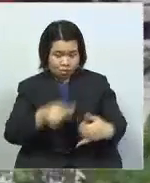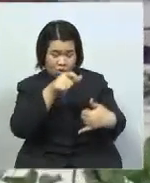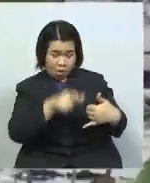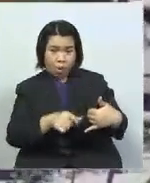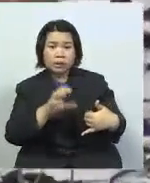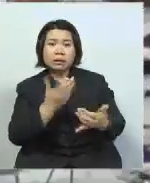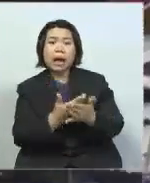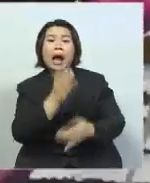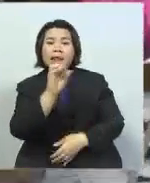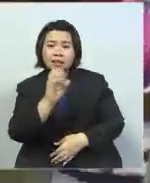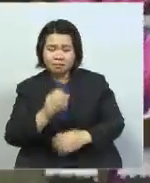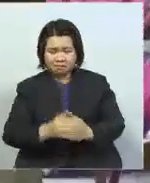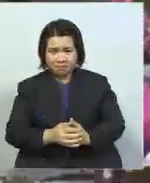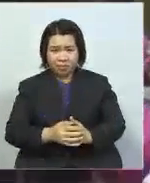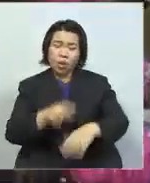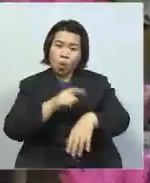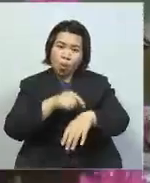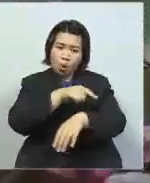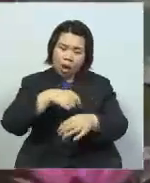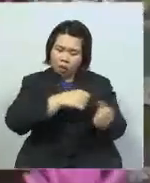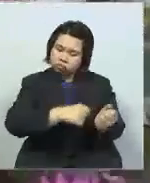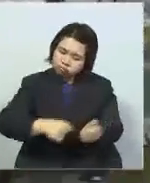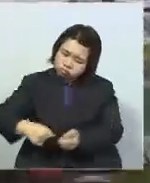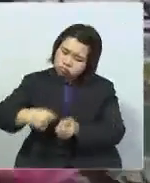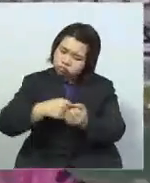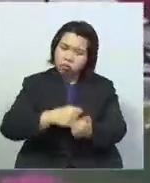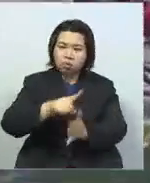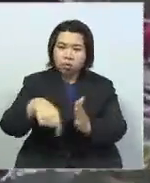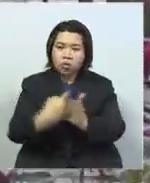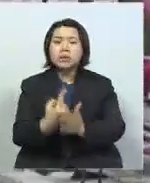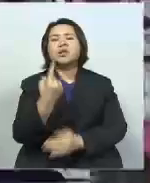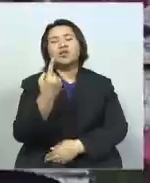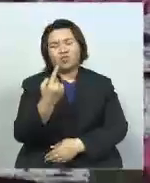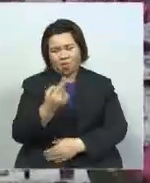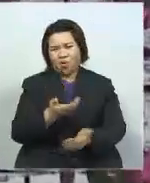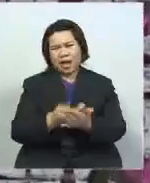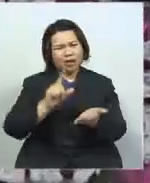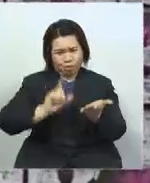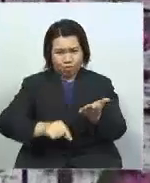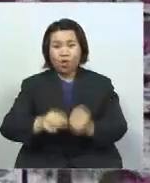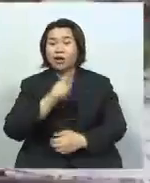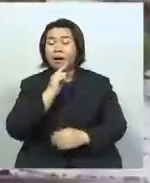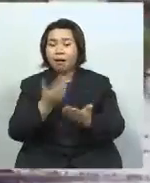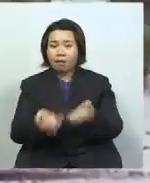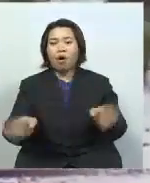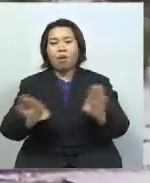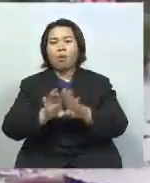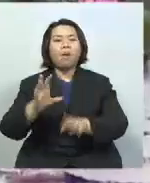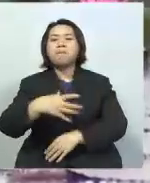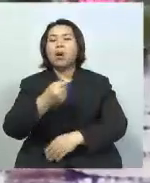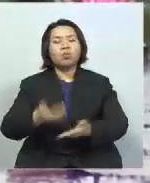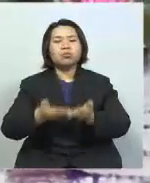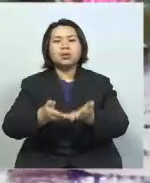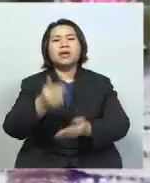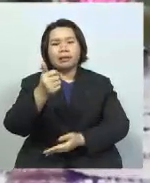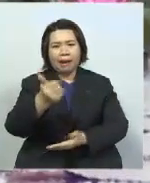ทต่อคน ต่อคนแล้วใช้เวลาล่อง1ชั่วโมงนะคะ50บาทเท่านั้นเองแต่ว่าถ้าคุณผู้ชมไปกันเป็นครอบครัวก็เหมาได้